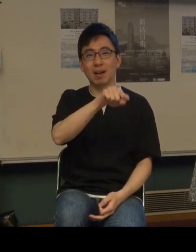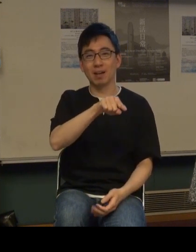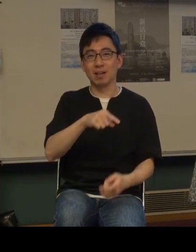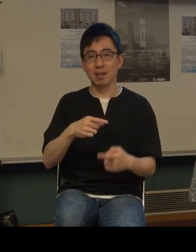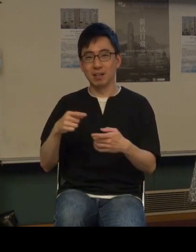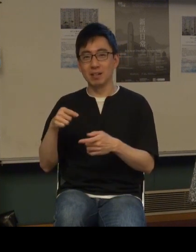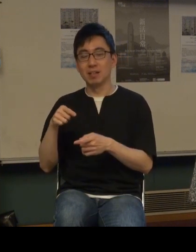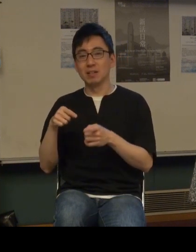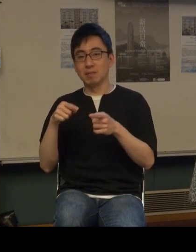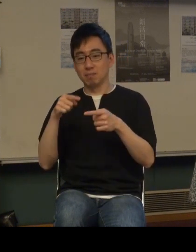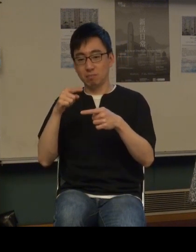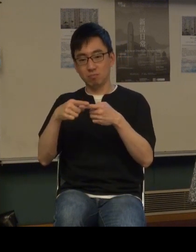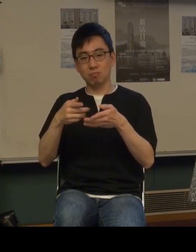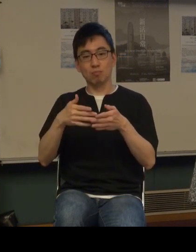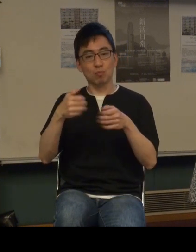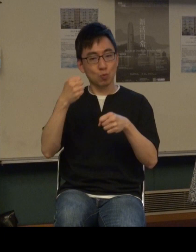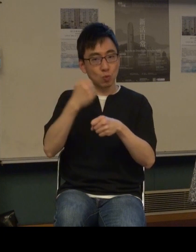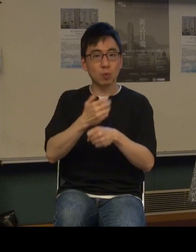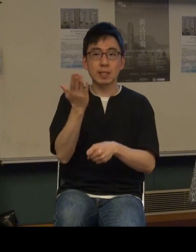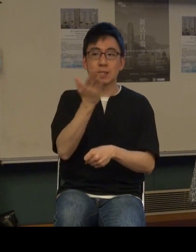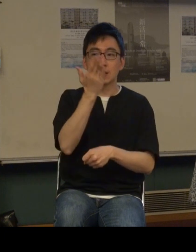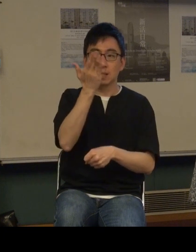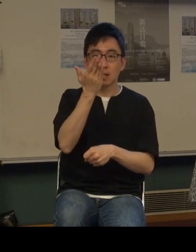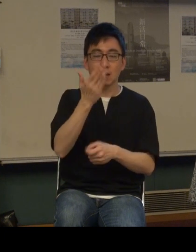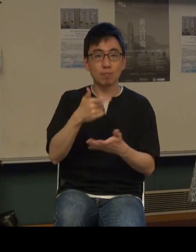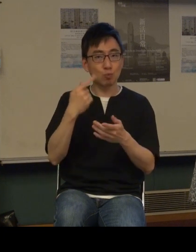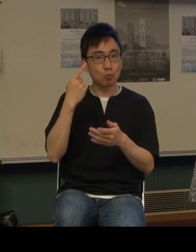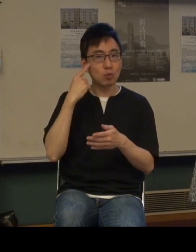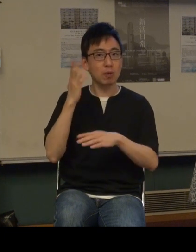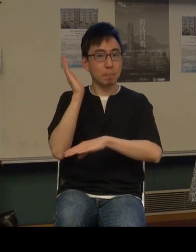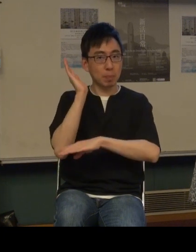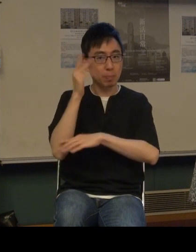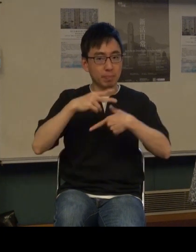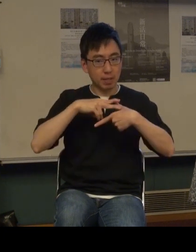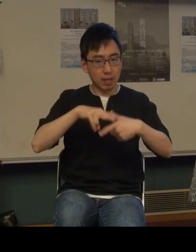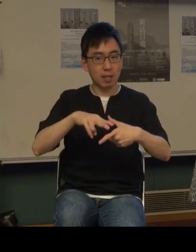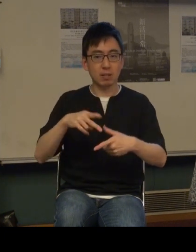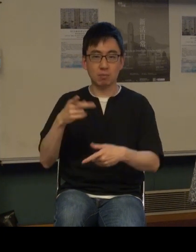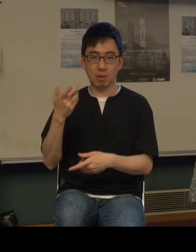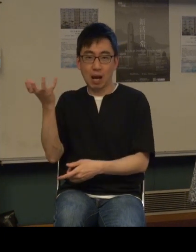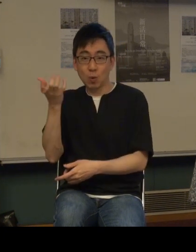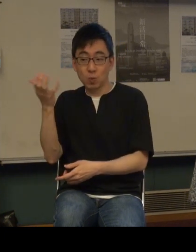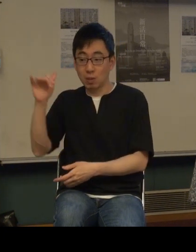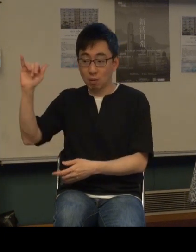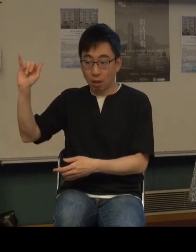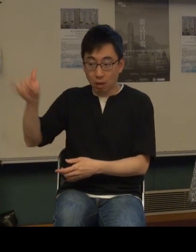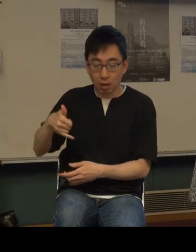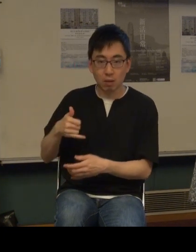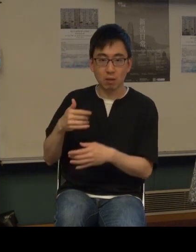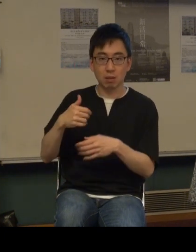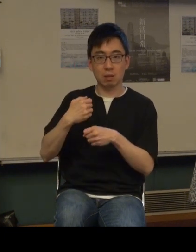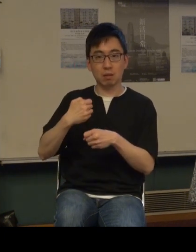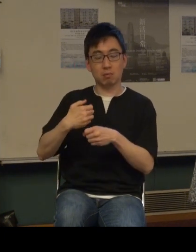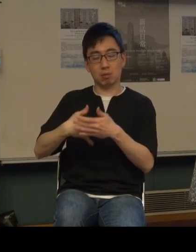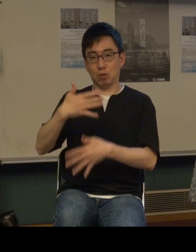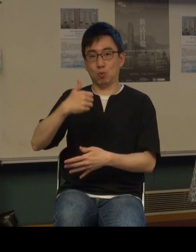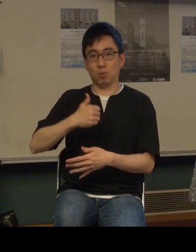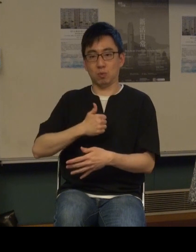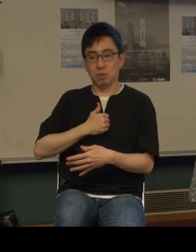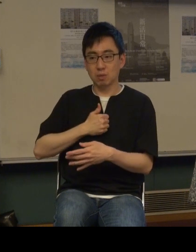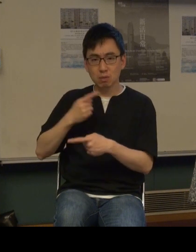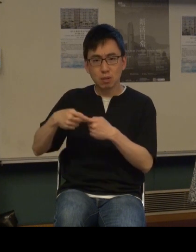搞咗咧一個展覽，就集中咧去講咧呢班咧歐洲嚟到美國嘅建築師，佢哋嗰啲現代